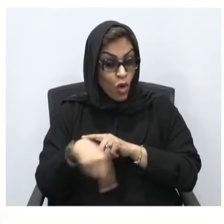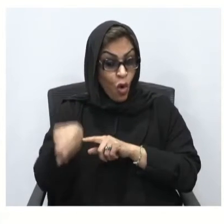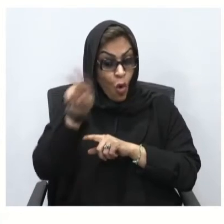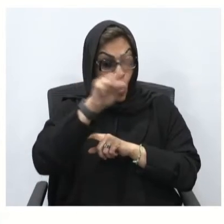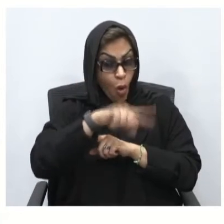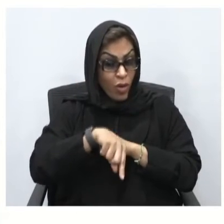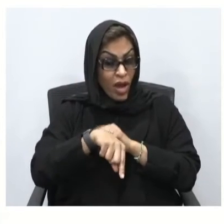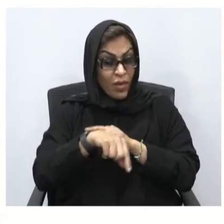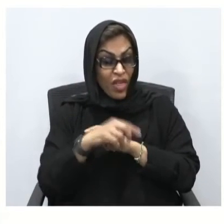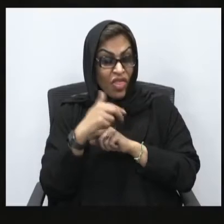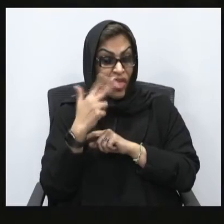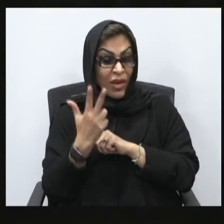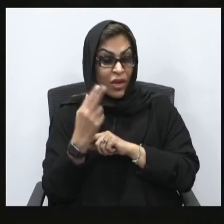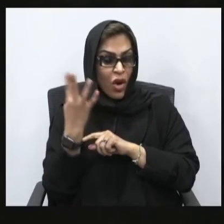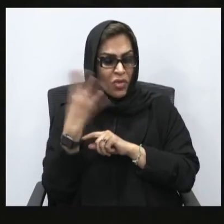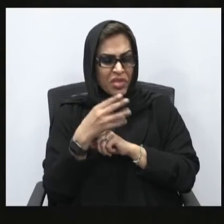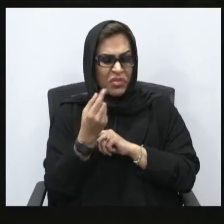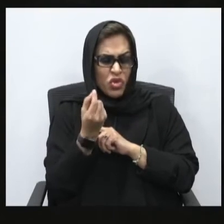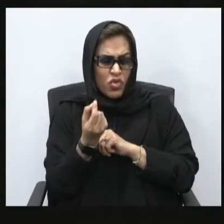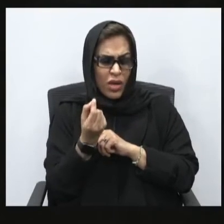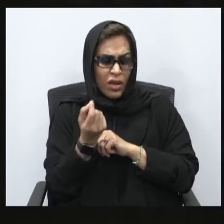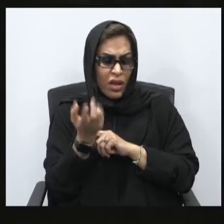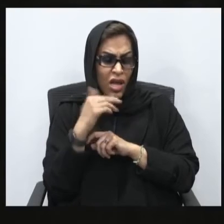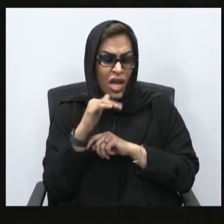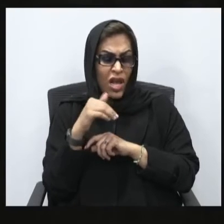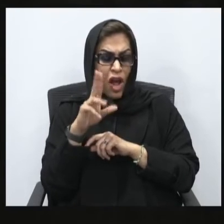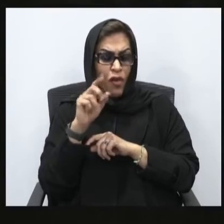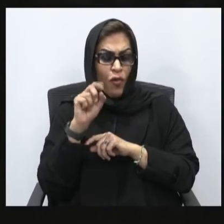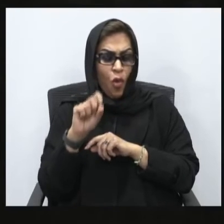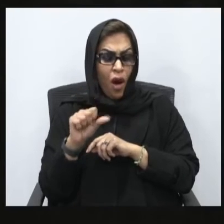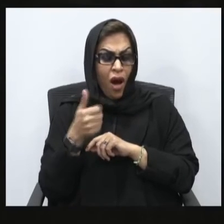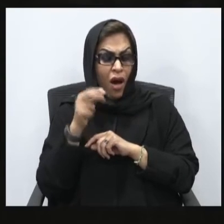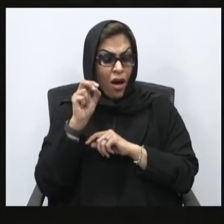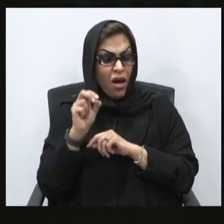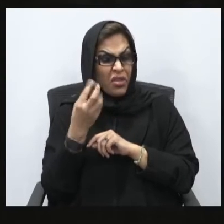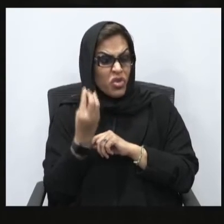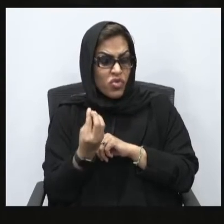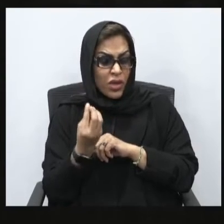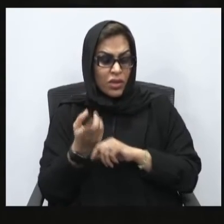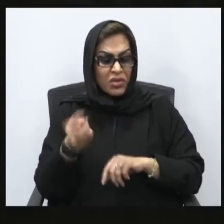عاده لا يدوم طويلا يعني فترته قصيره فبالتالي يعود الى وضعه